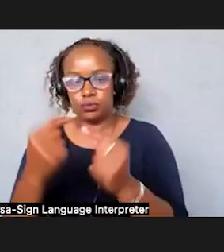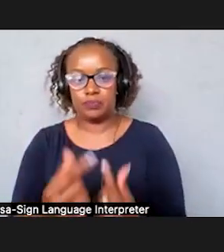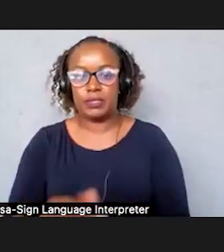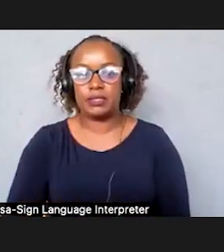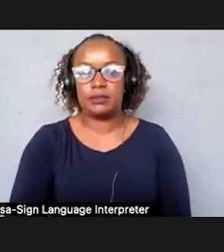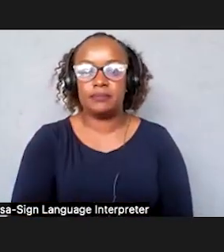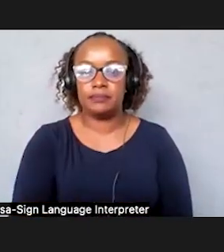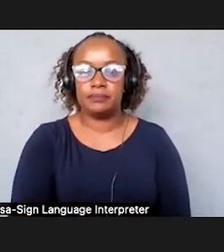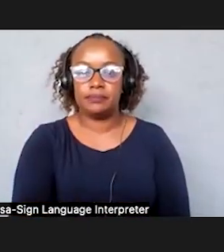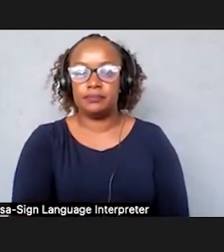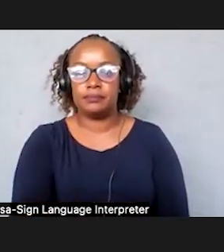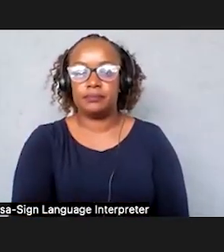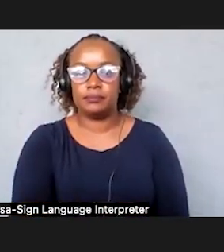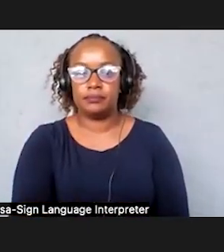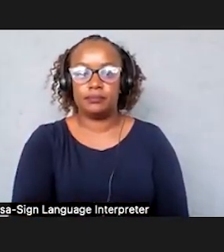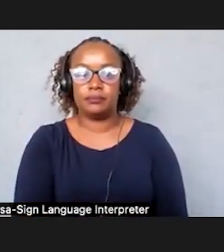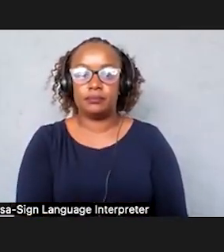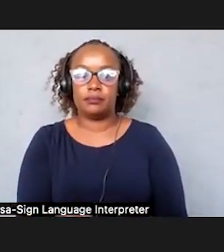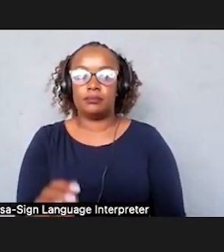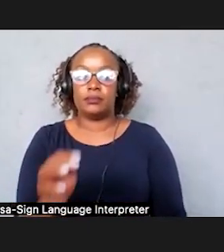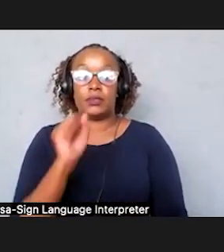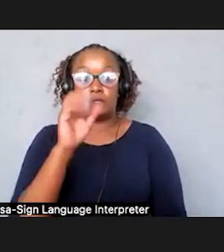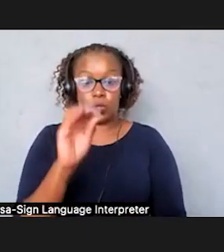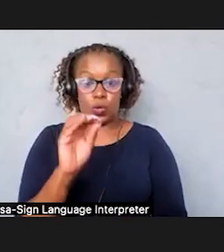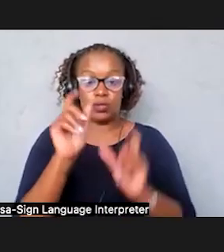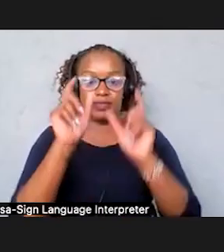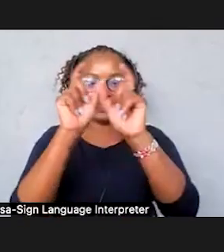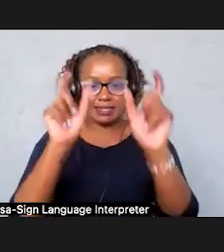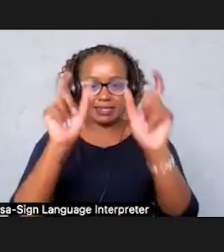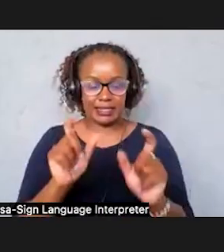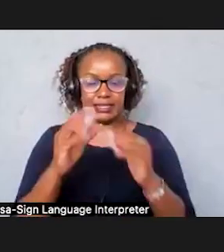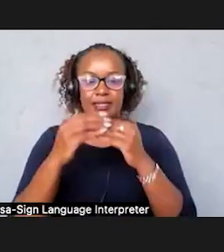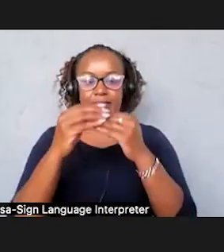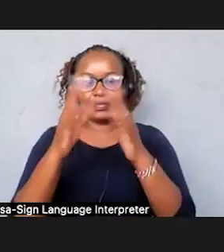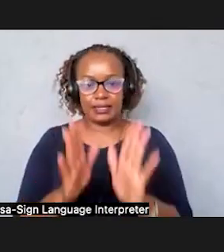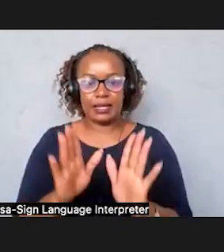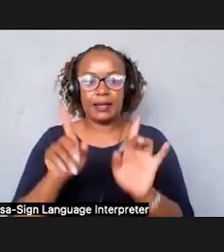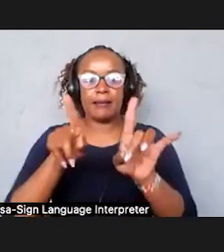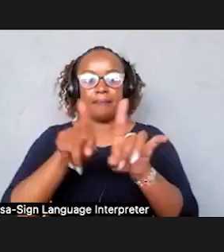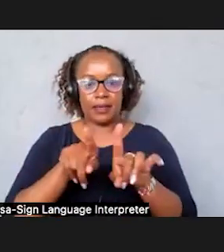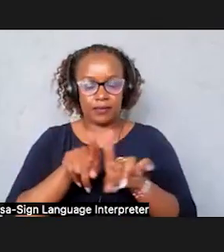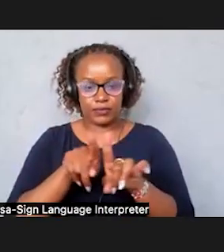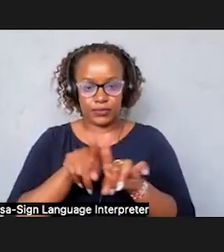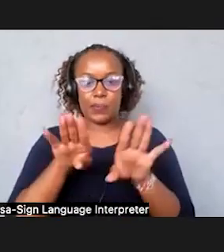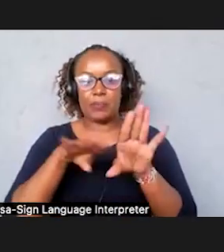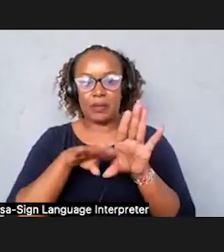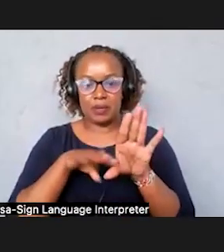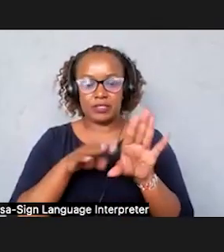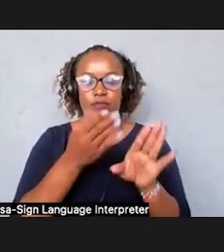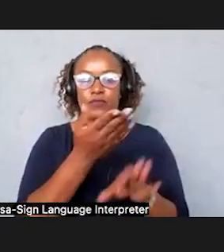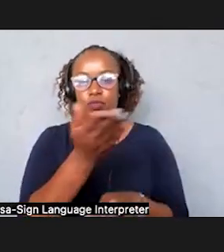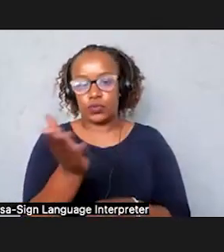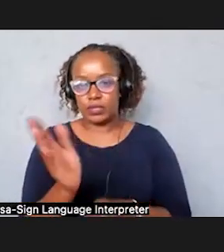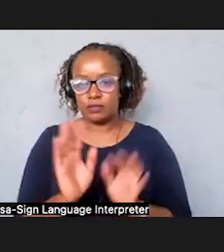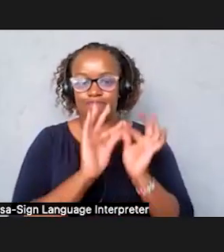የሃይማኖት አባቶች ደግሞ የዚህ Therefore, አሊያንስ the ሜምበርስ ስለሆኑ religious leaders were also members of this alliance. አት ግራስሩት ሌቭል